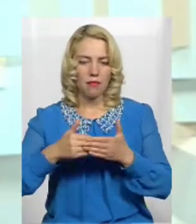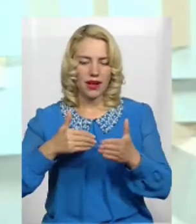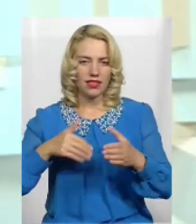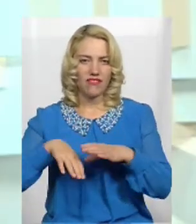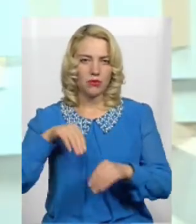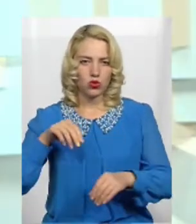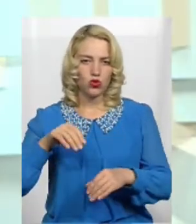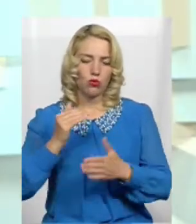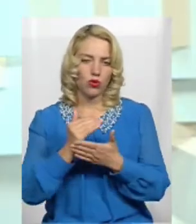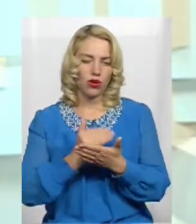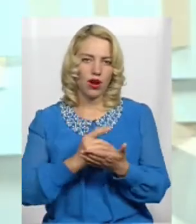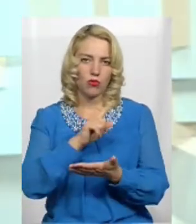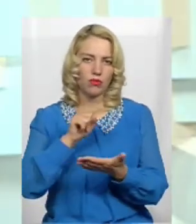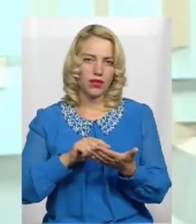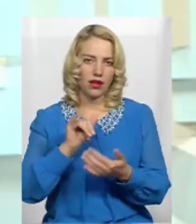питання. Дивімось.